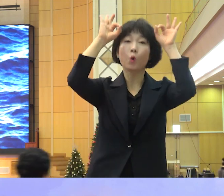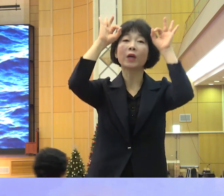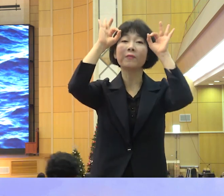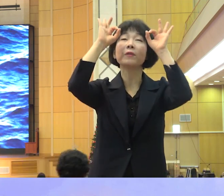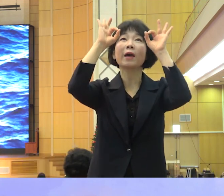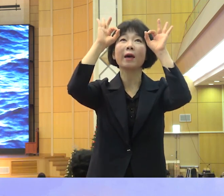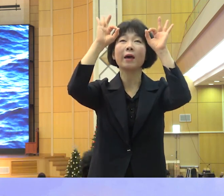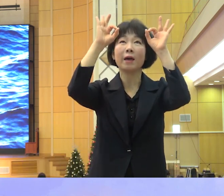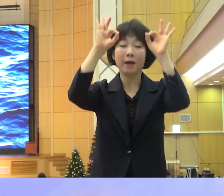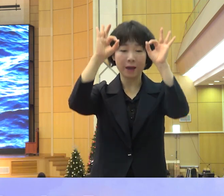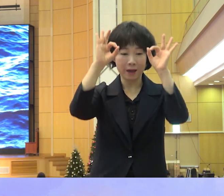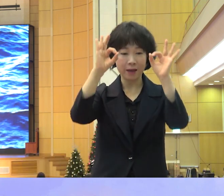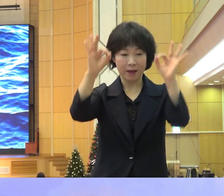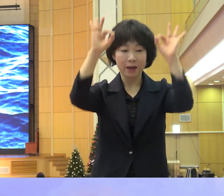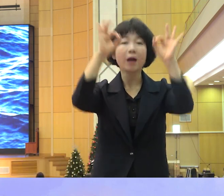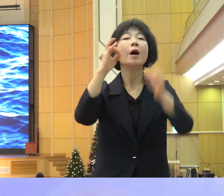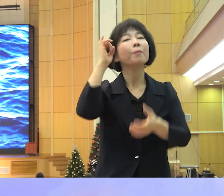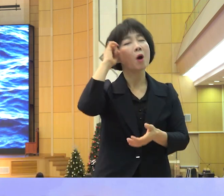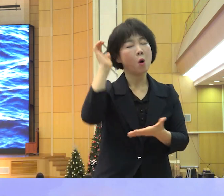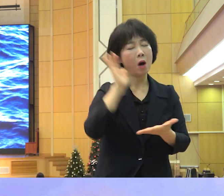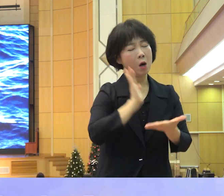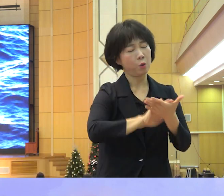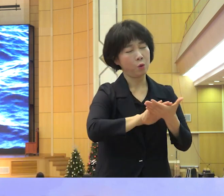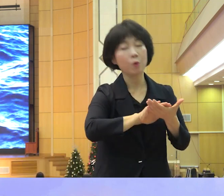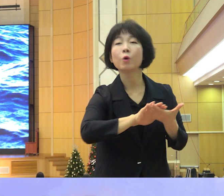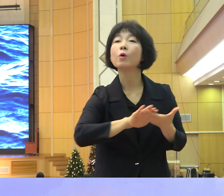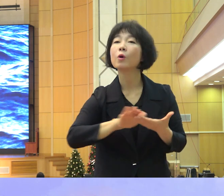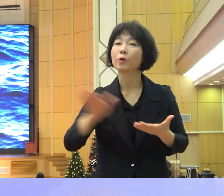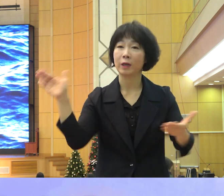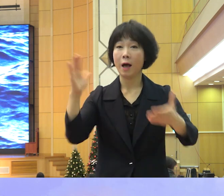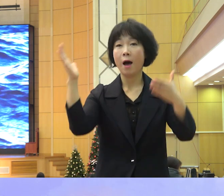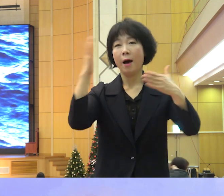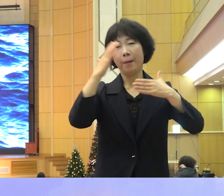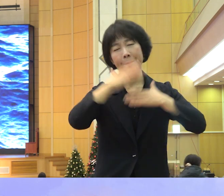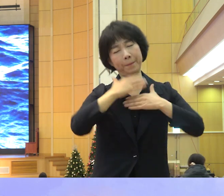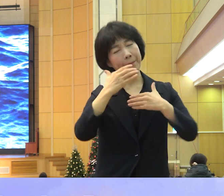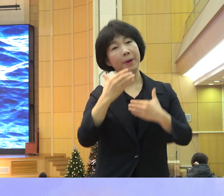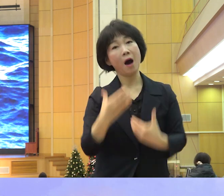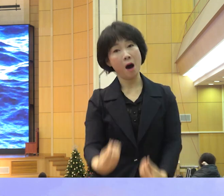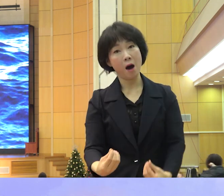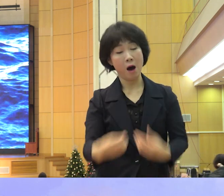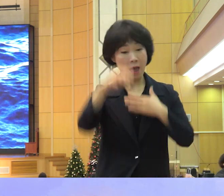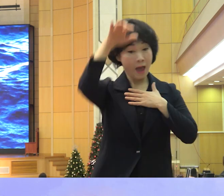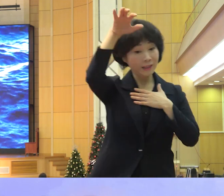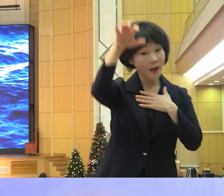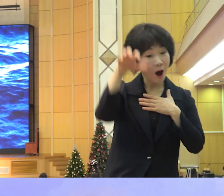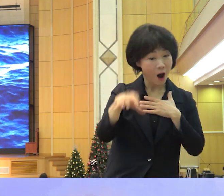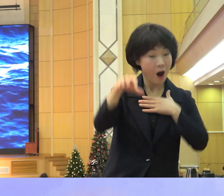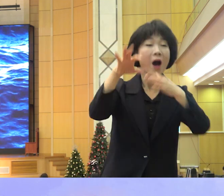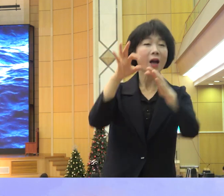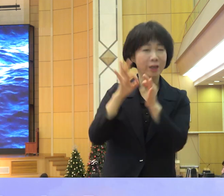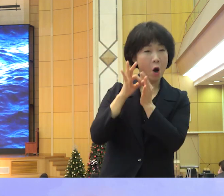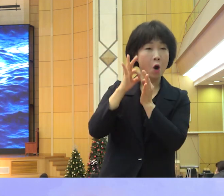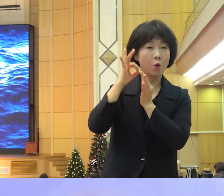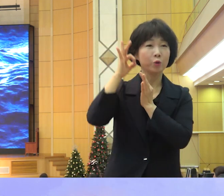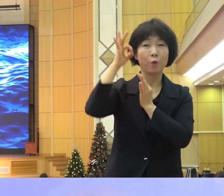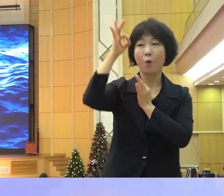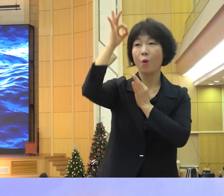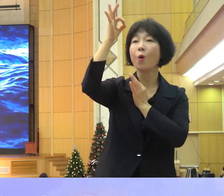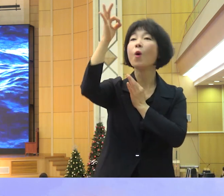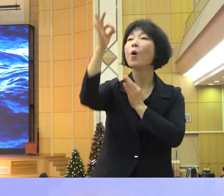낯을 보겠네. 평화로운 안식 안식처에서